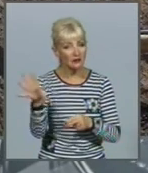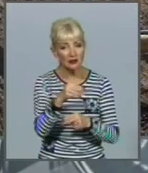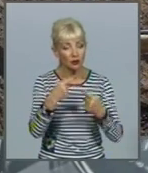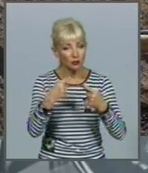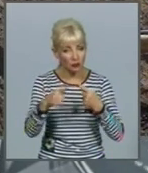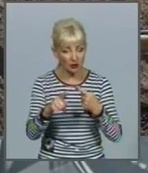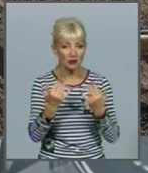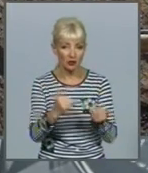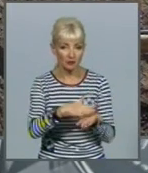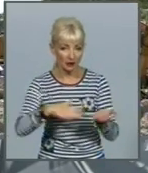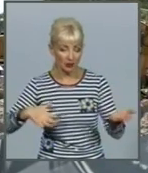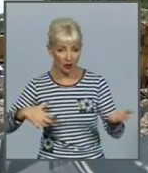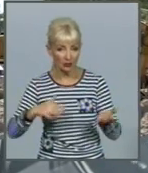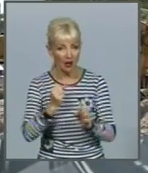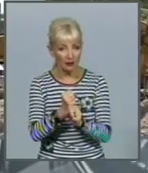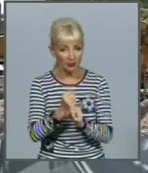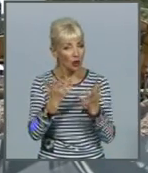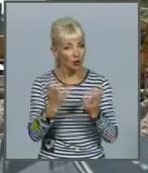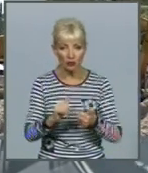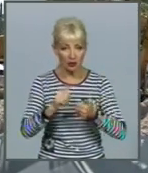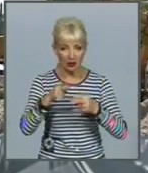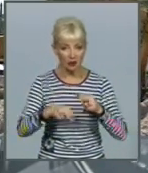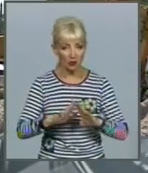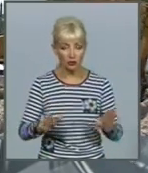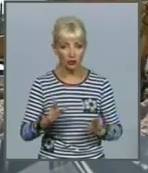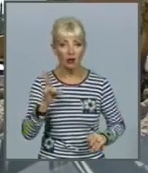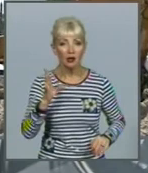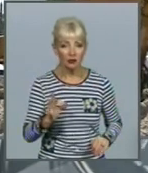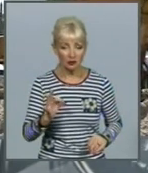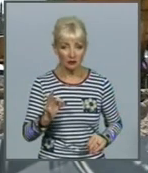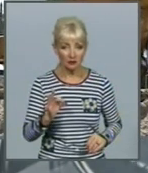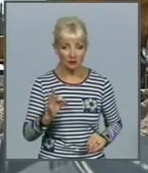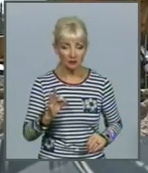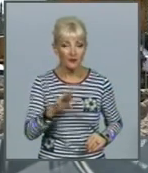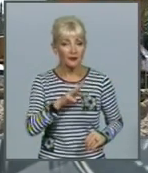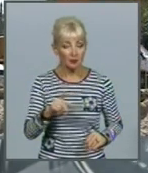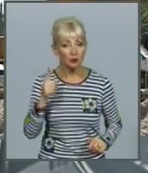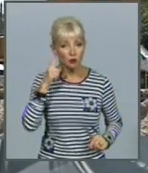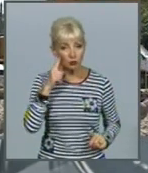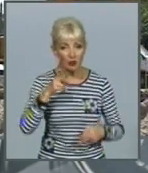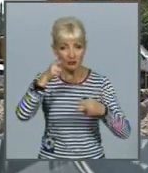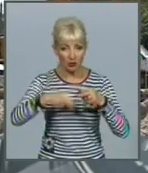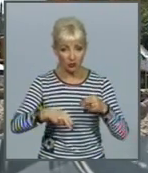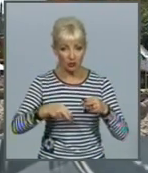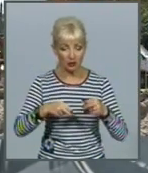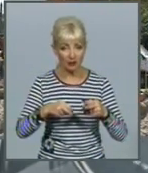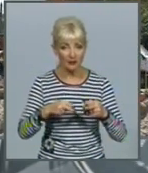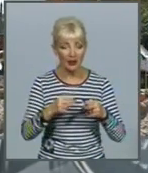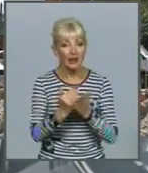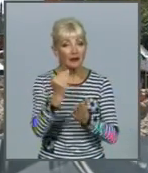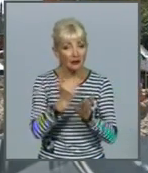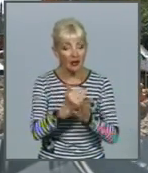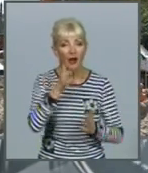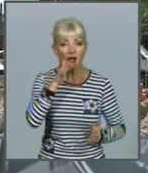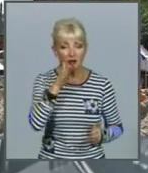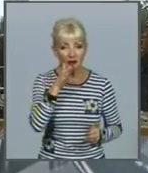они еще не закончены, но мы считаем законченными объекты тогда, когда каналы